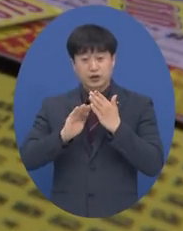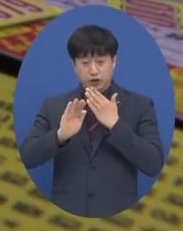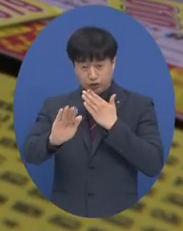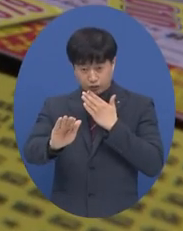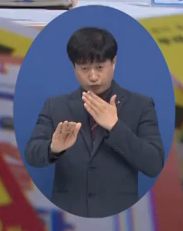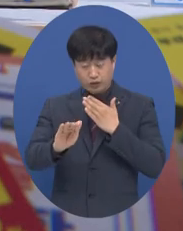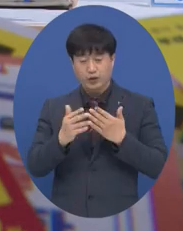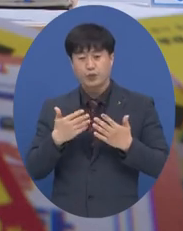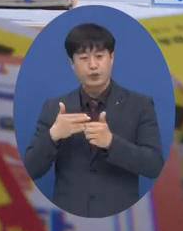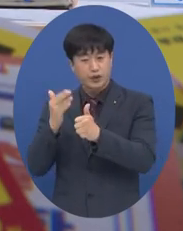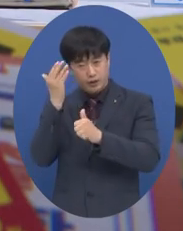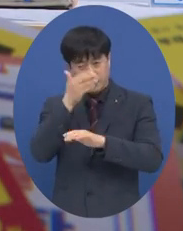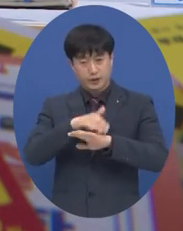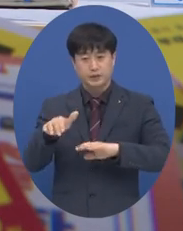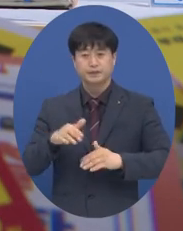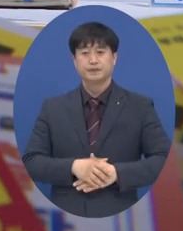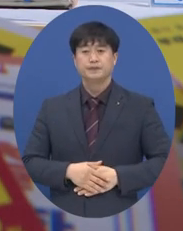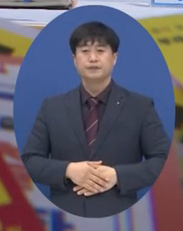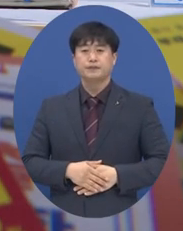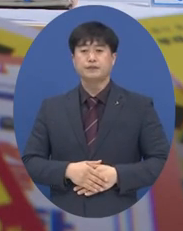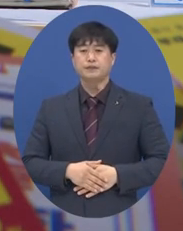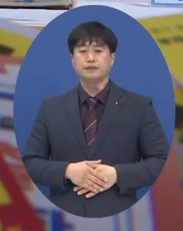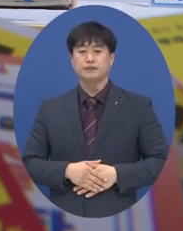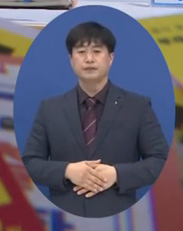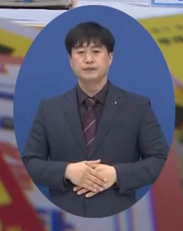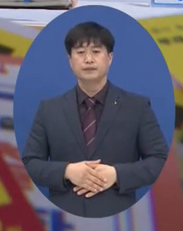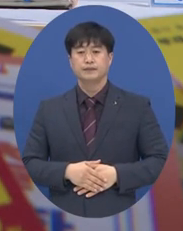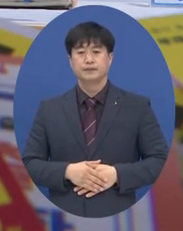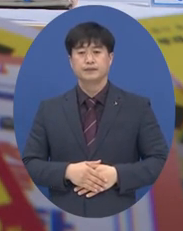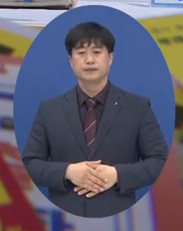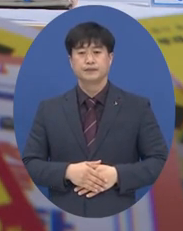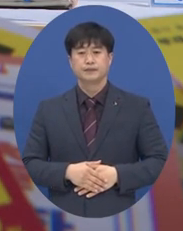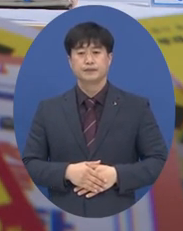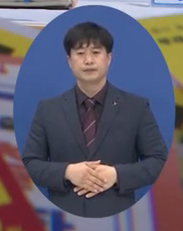계획입니다 경기 주 티비 2술 빕니다